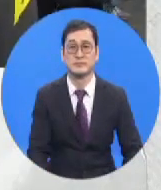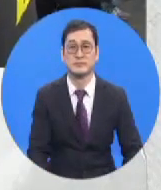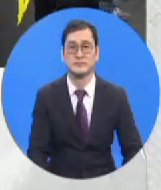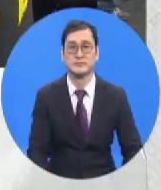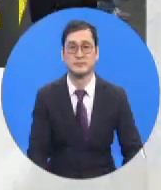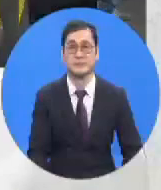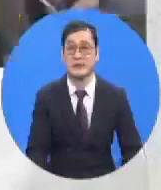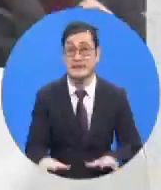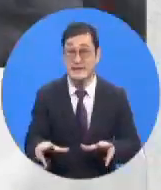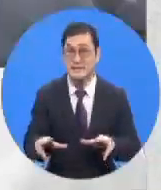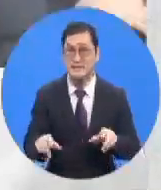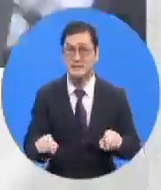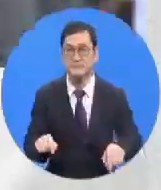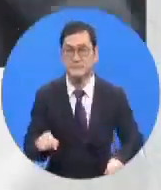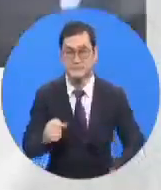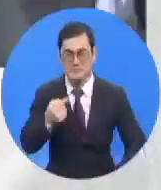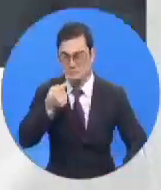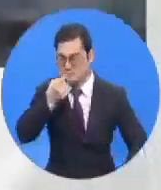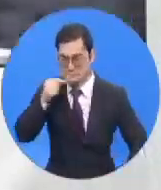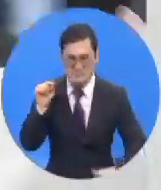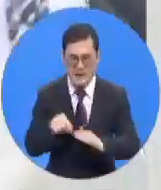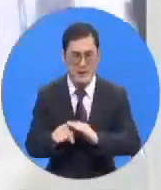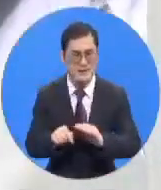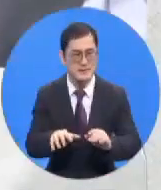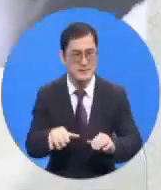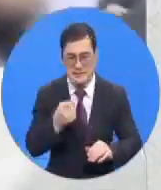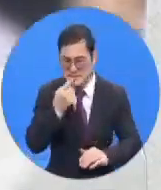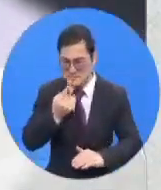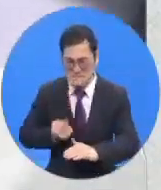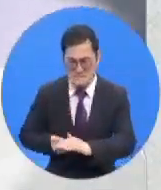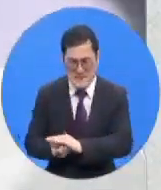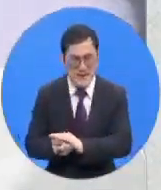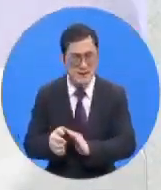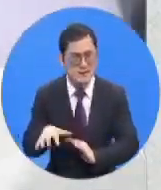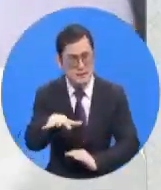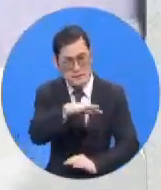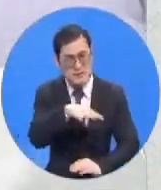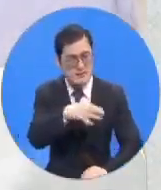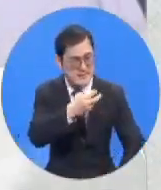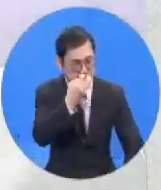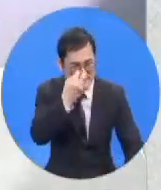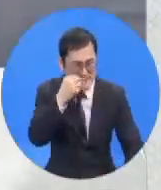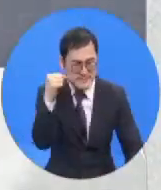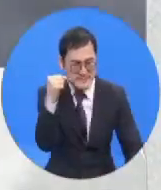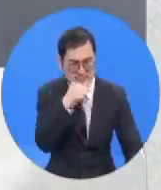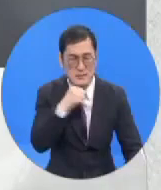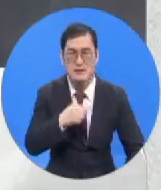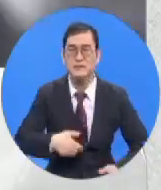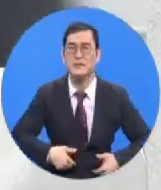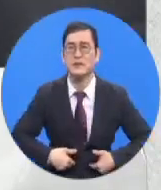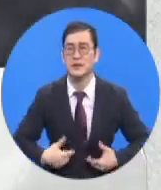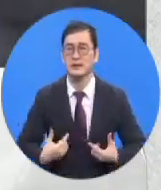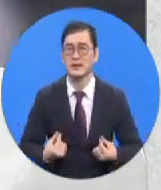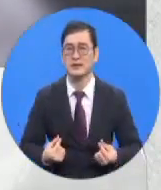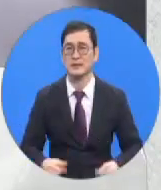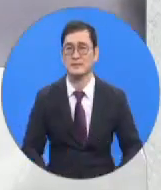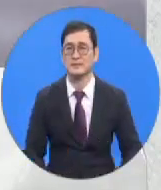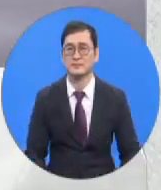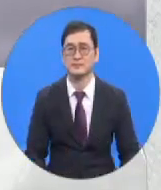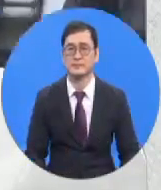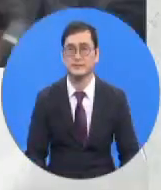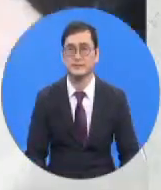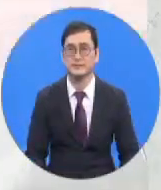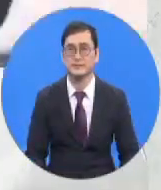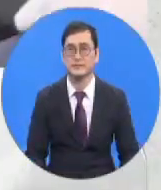몰려다니면서 몰리면서 이제 안타까운 마음 전하는 건 좋은데 왜 지금 저 양모 양부가